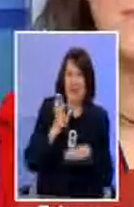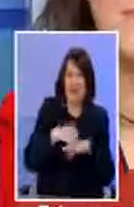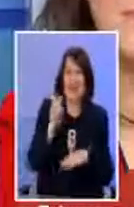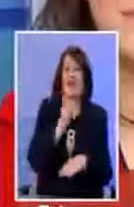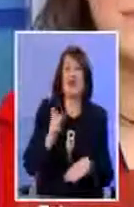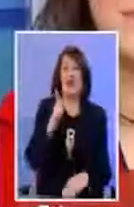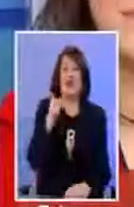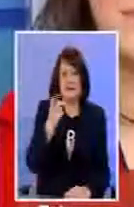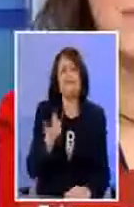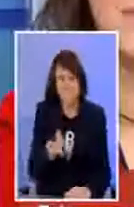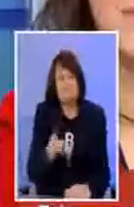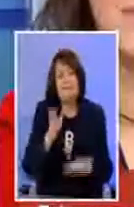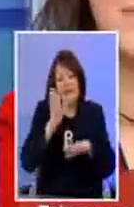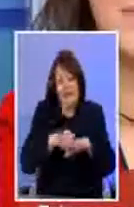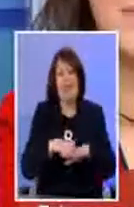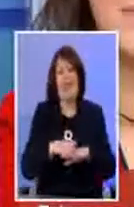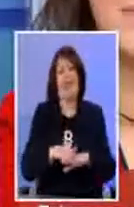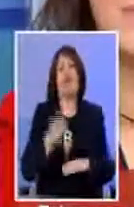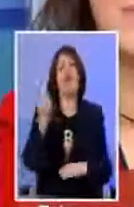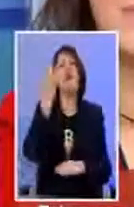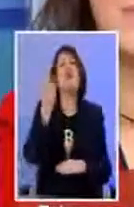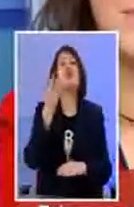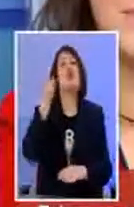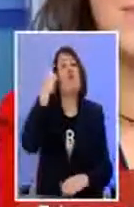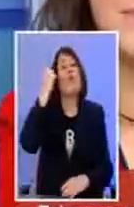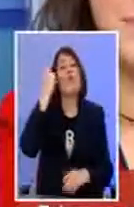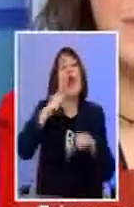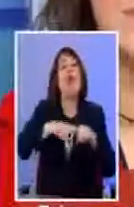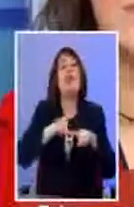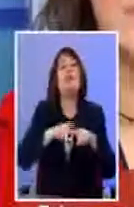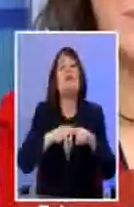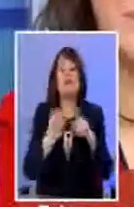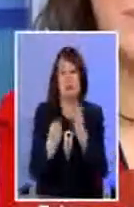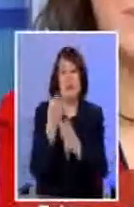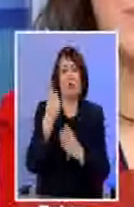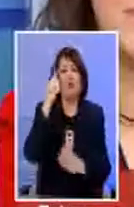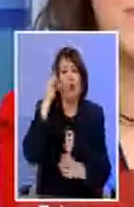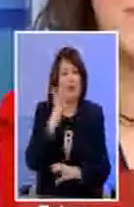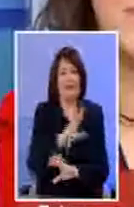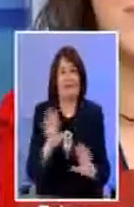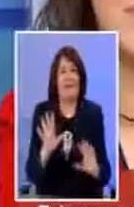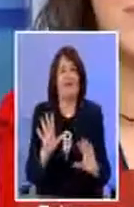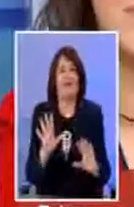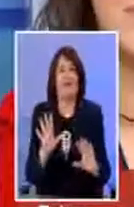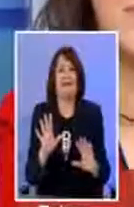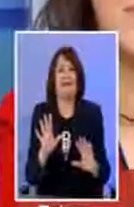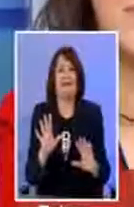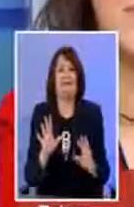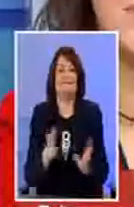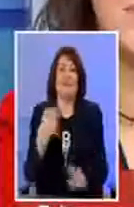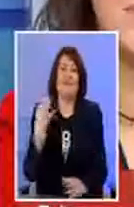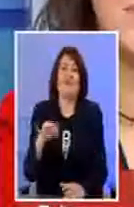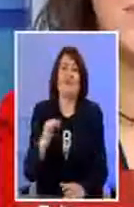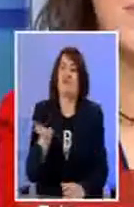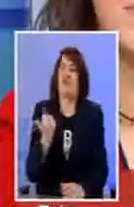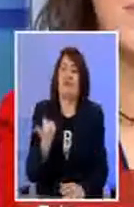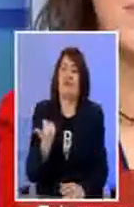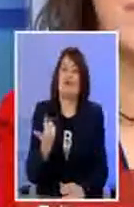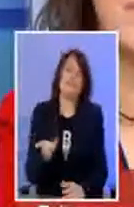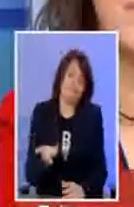μένα φταίει η κουλτούρα του Έλληνα που δυστυχώς δεν καταλαβαίνει και δεν είναι ευαίσθητος σε αυτά τα